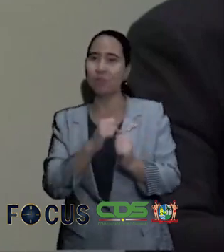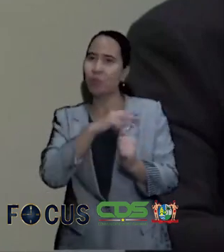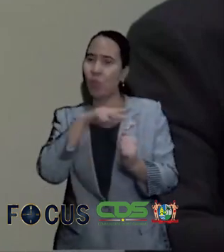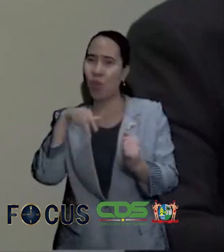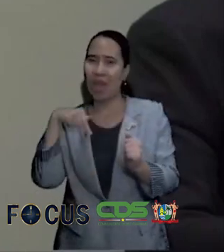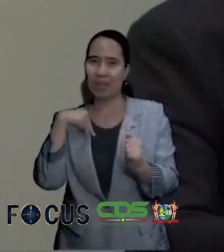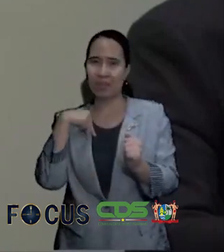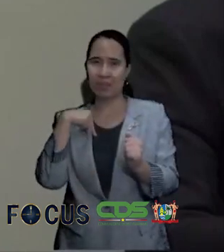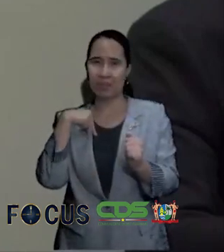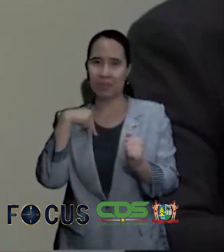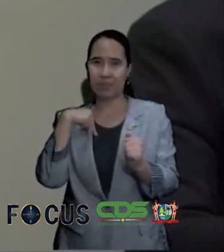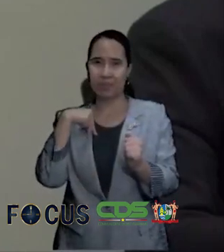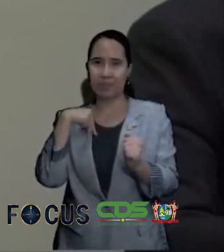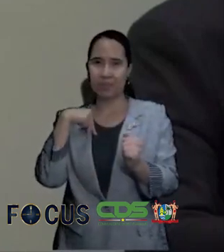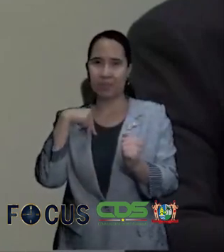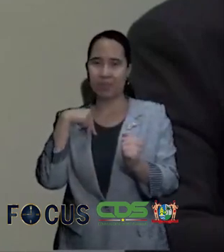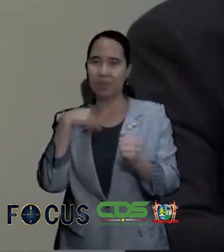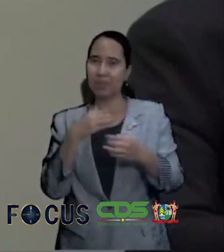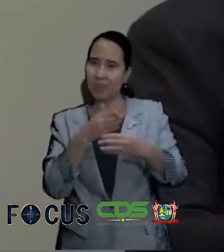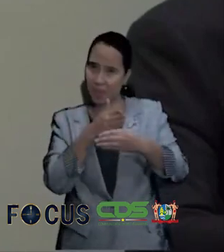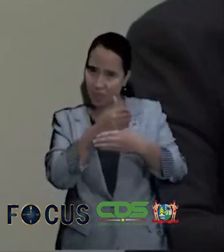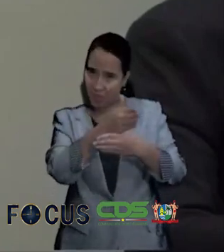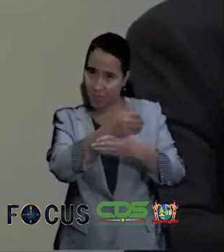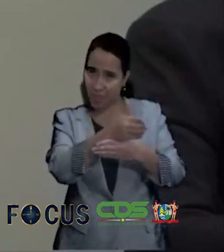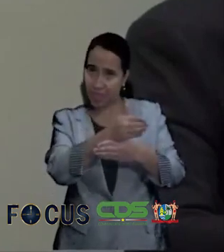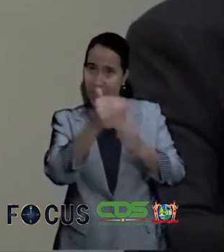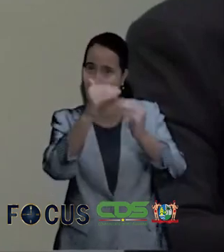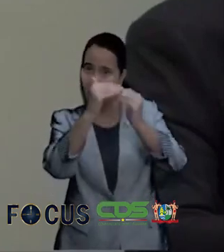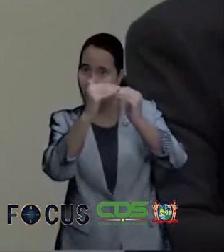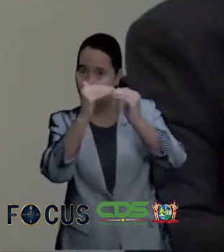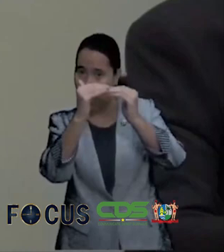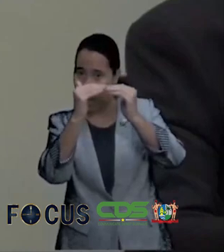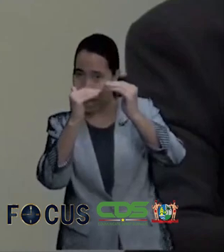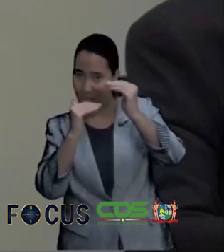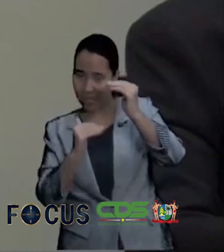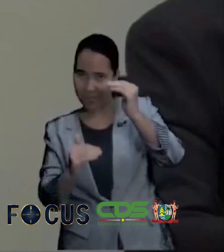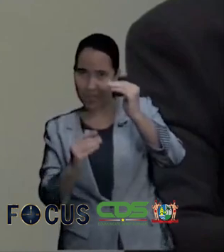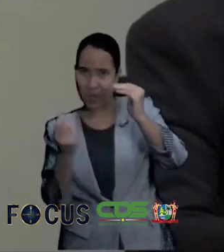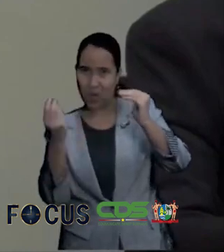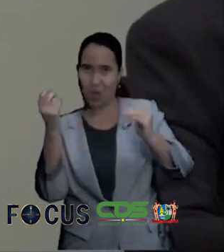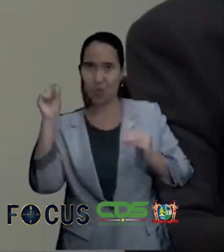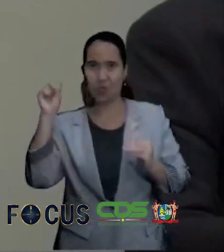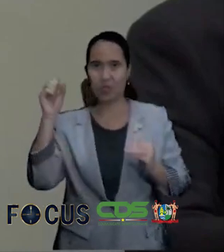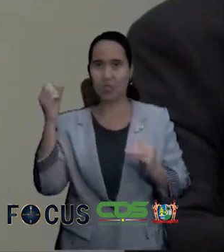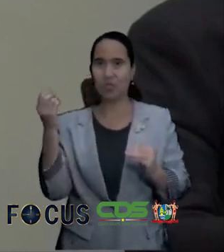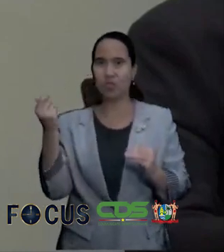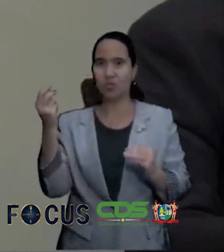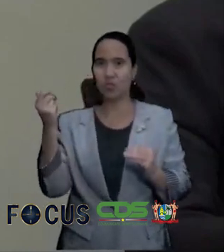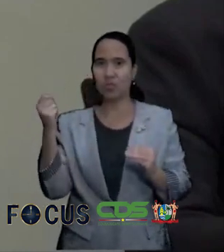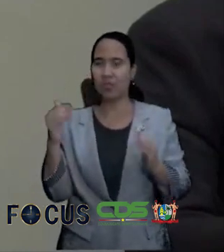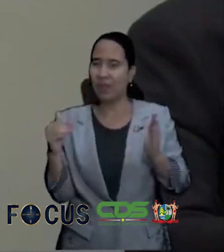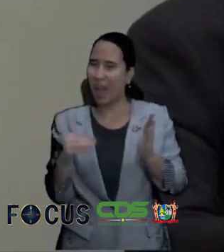hebben we de verdere afbouw van de subsidie aangehouden. Met name